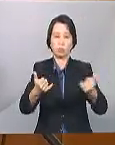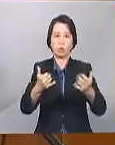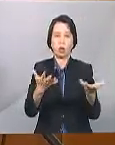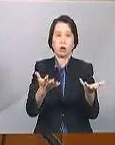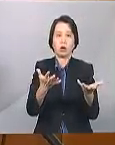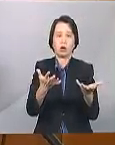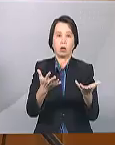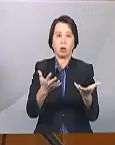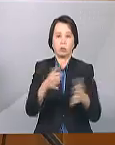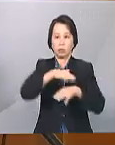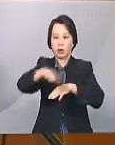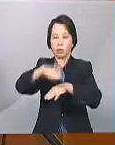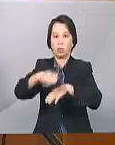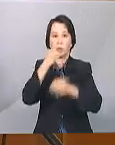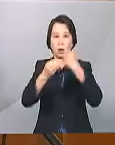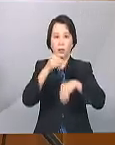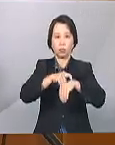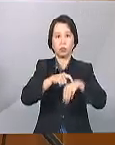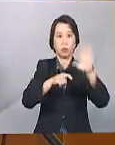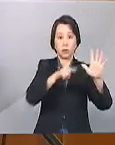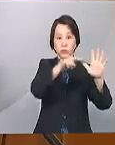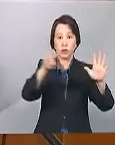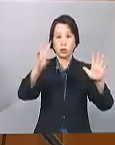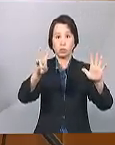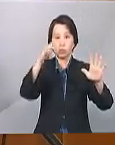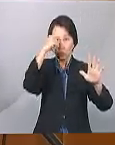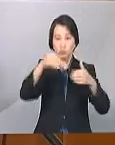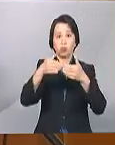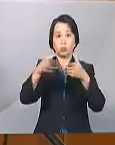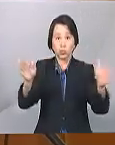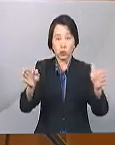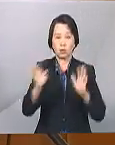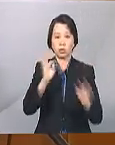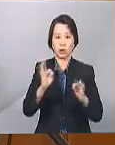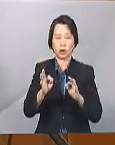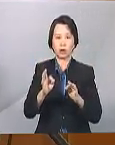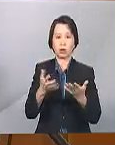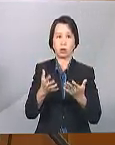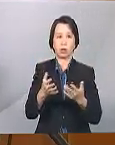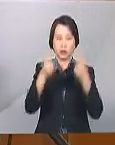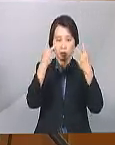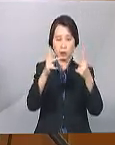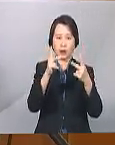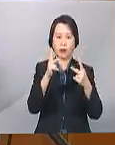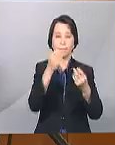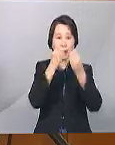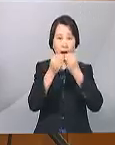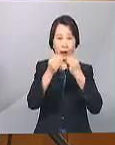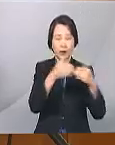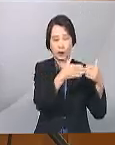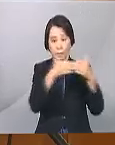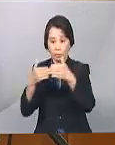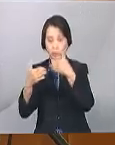menjejaskan penghantaran makanan sekitar pukul 5 hingga pukul 7 untuk berbuka. Sekiranya waktu operasi kedai makanan dilanjutkan sehingga 10